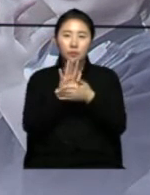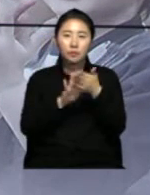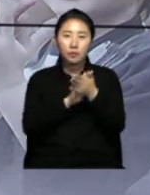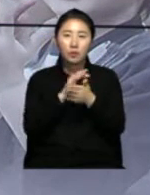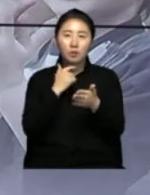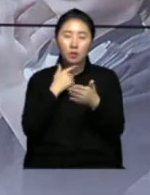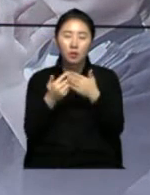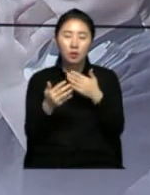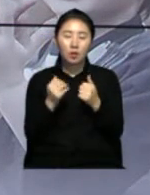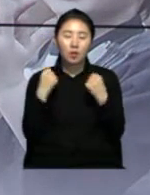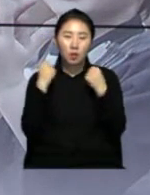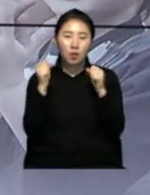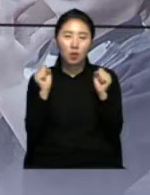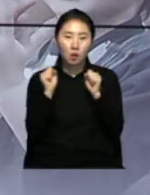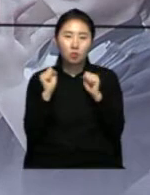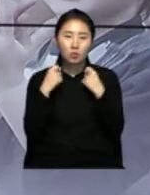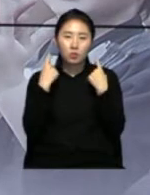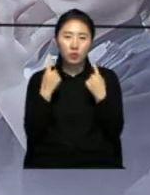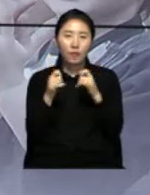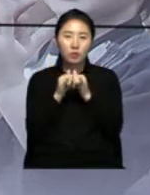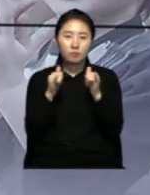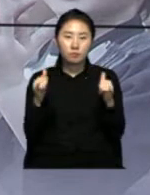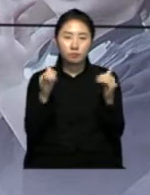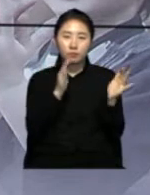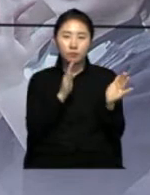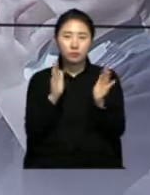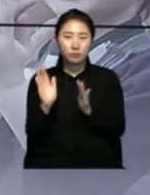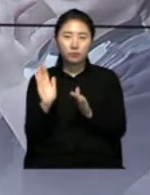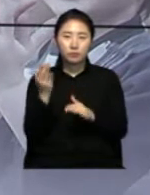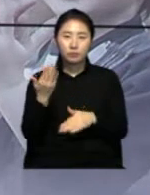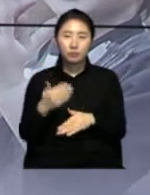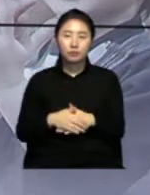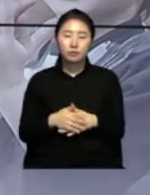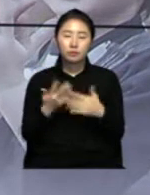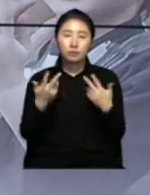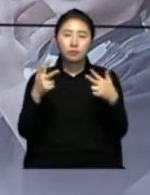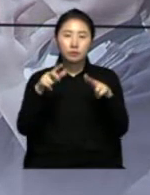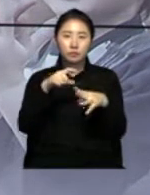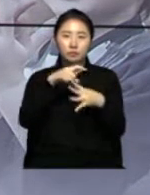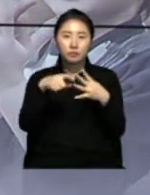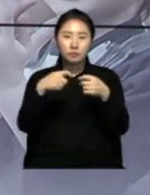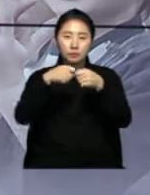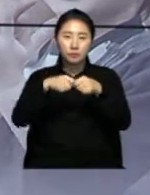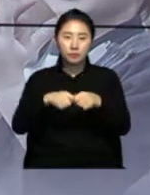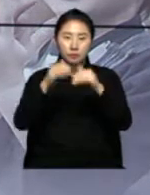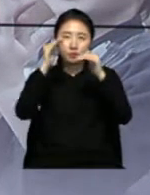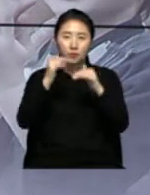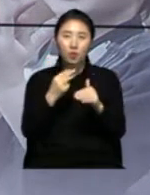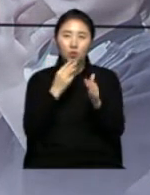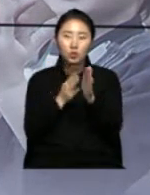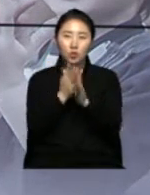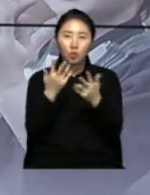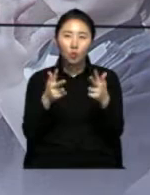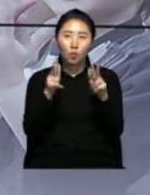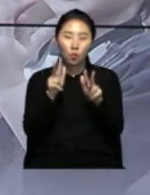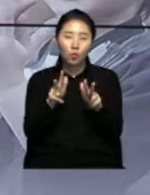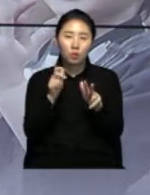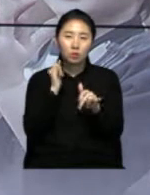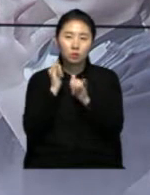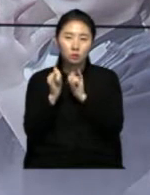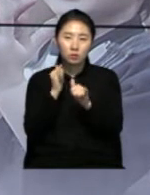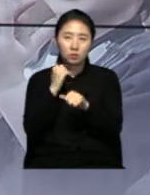서울숲 겨울탐험대 등의 프로그램을 마련했습니다. 공원 프로그램의 자세한 문의는 서울시